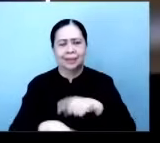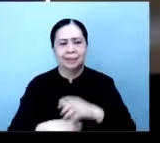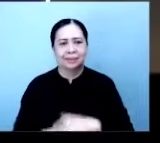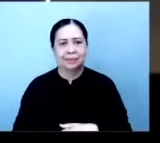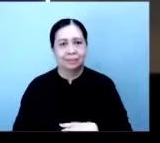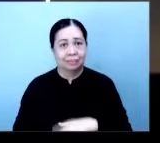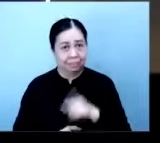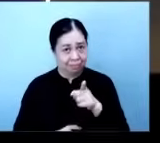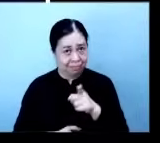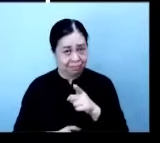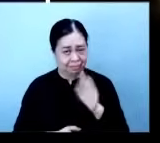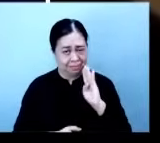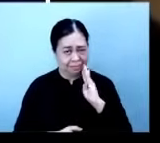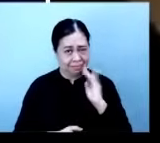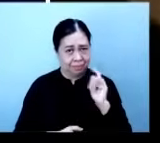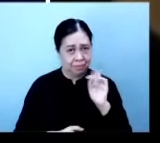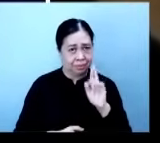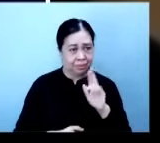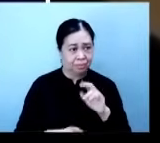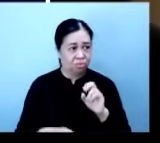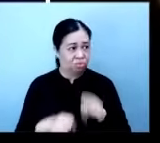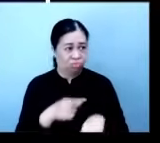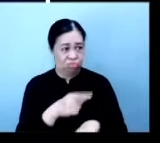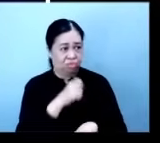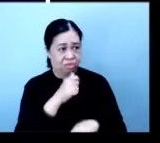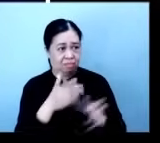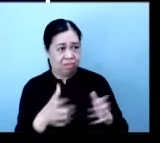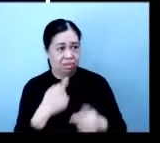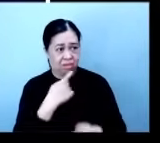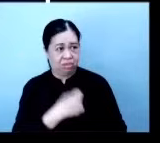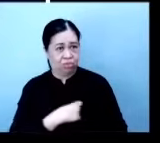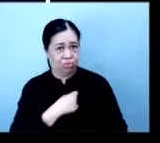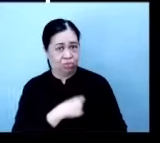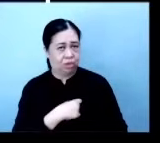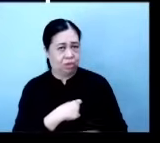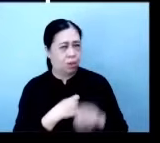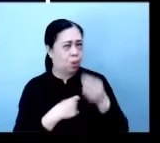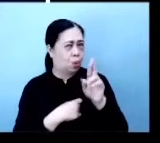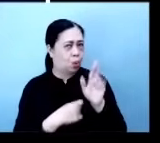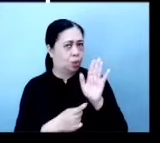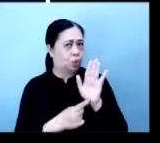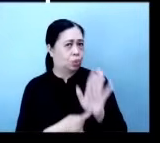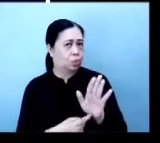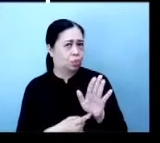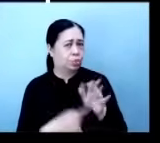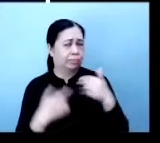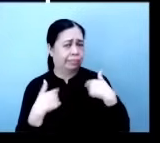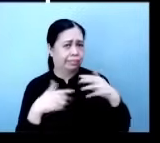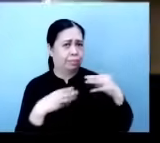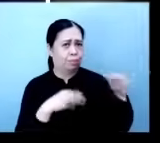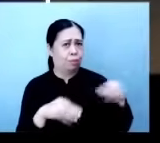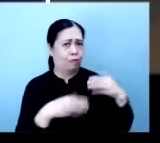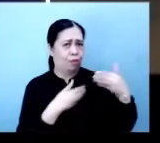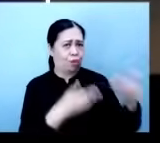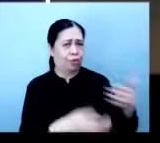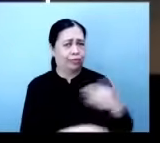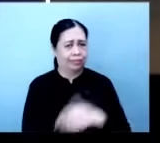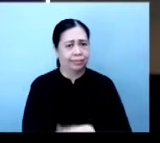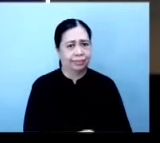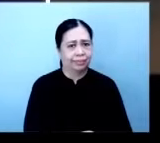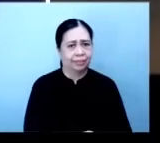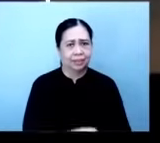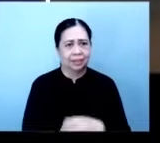Magiging bitter ka ba? So wala ka talagang balak mag-sorry, no? O ipapakitang naka-move on ka na! Kailan ka pa